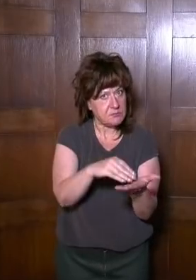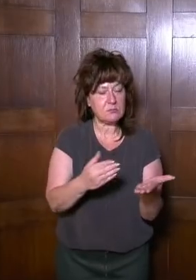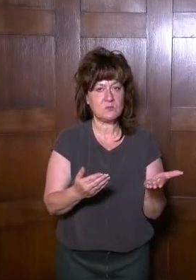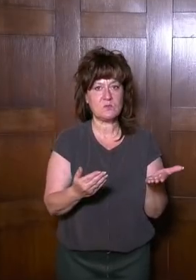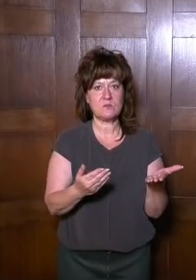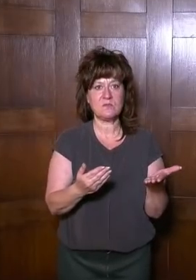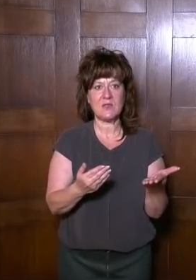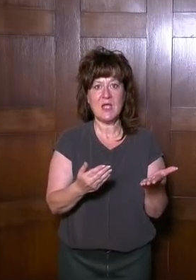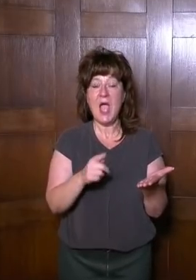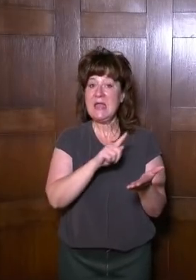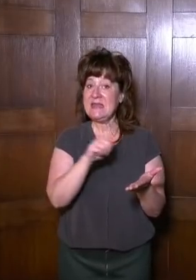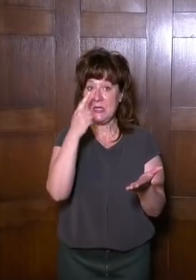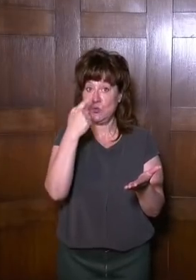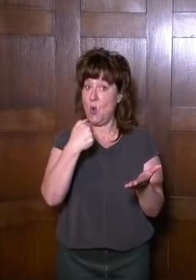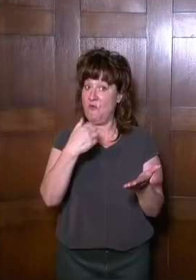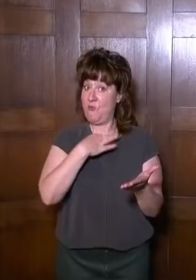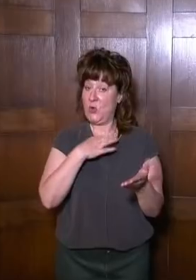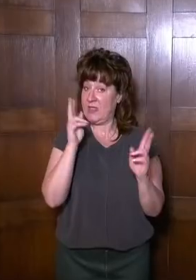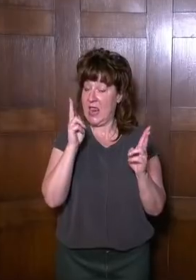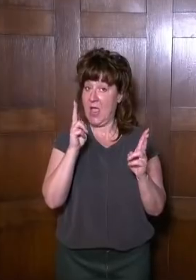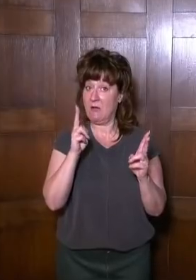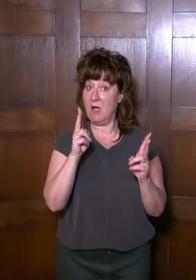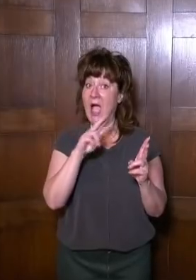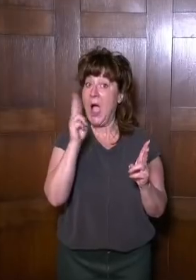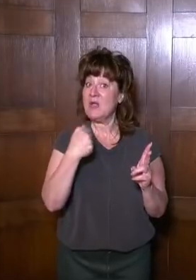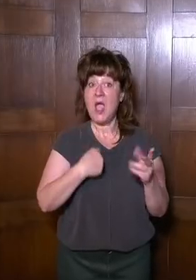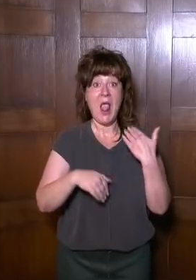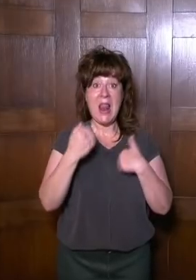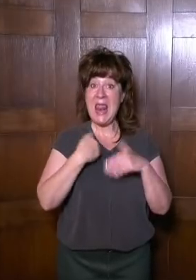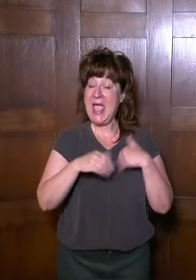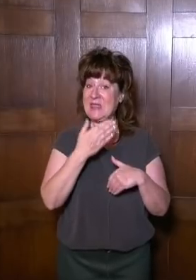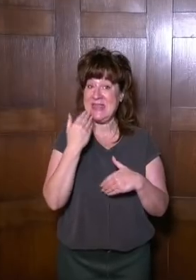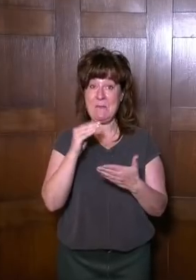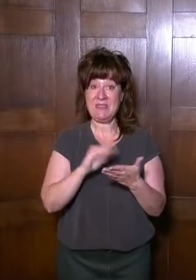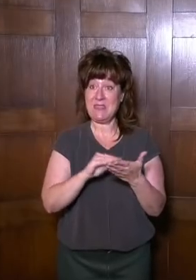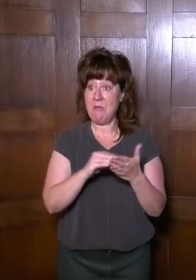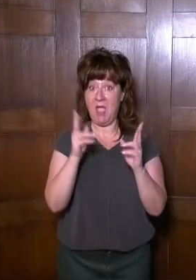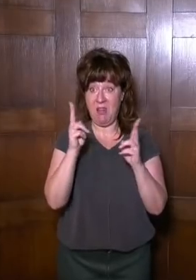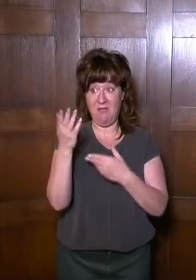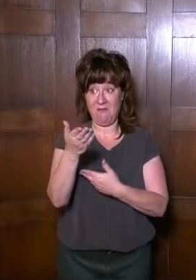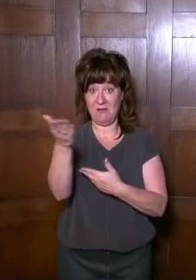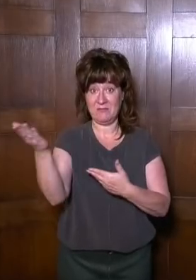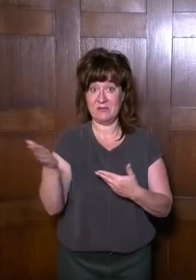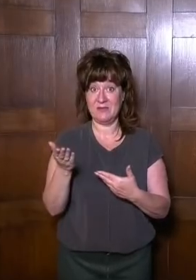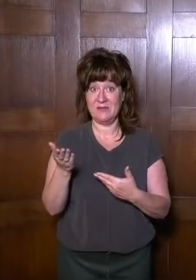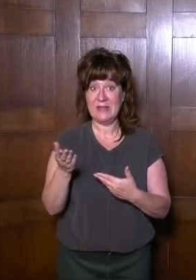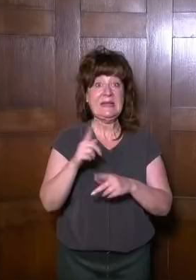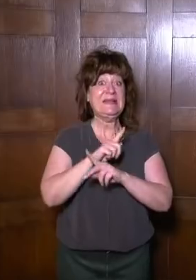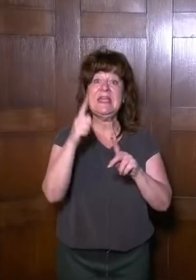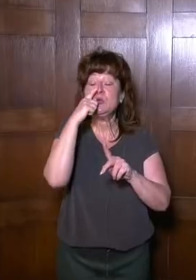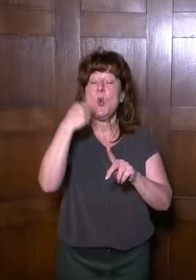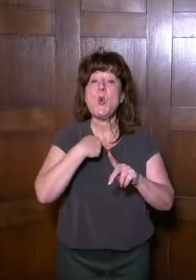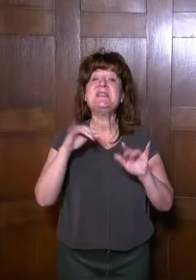Das betraf übrigens nicht nur uns Lehrer, wir haben ja leider hier keinen Vertreter der Lehrerschaft, das betraf nicht nur uns